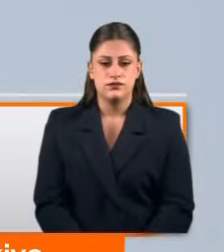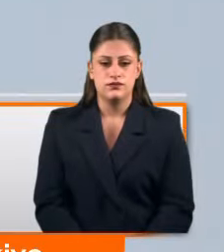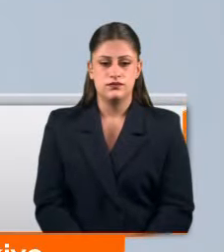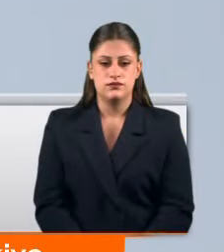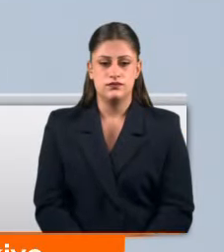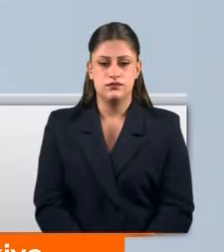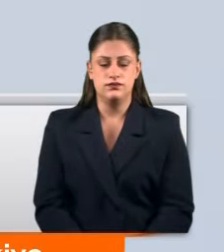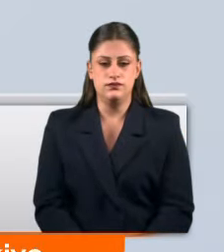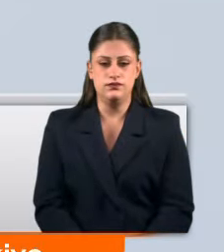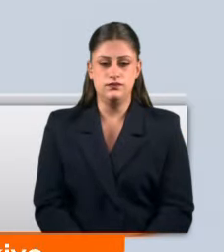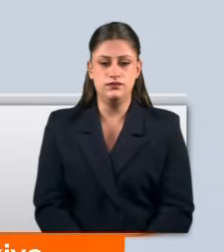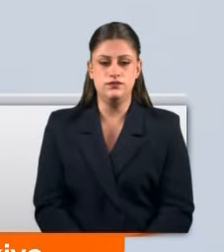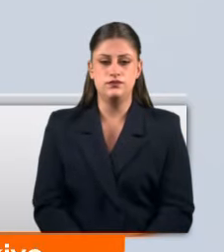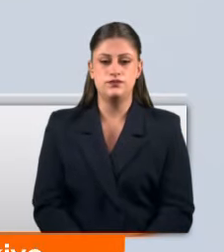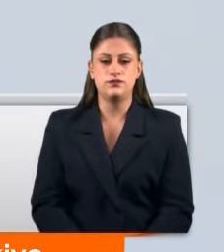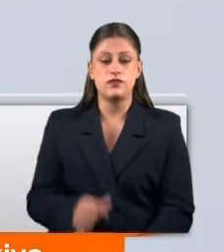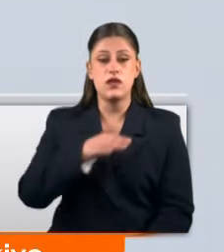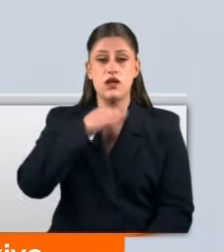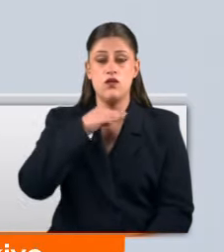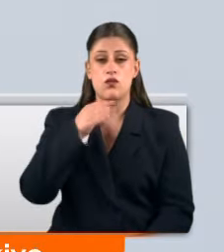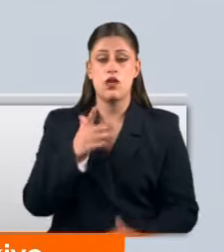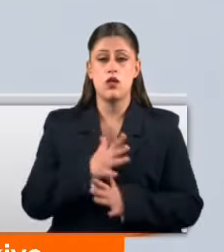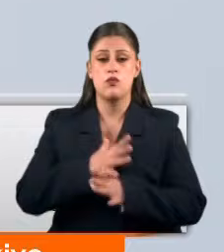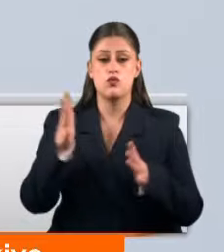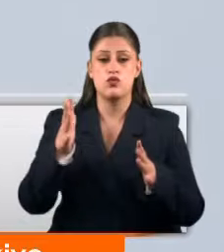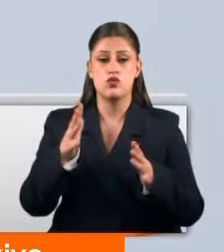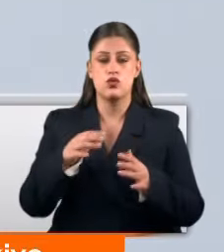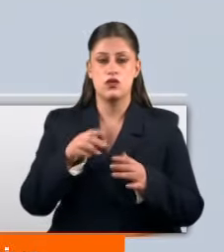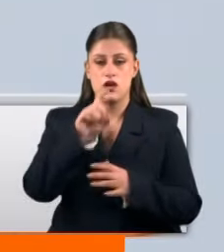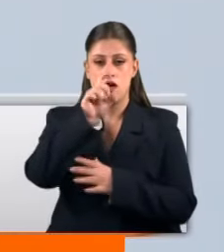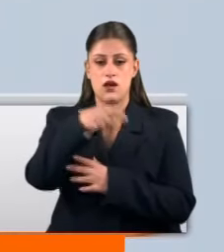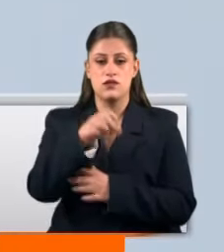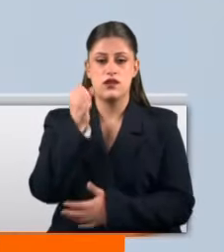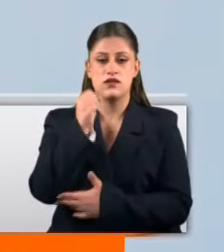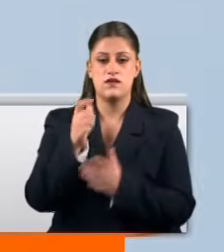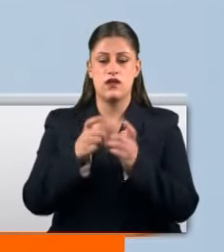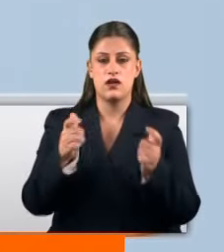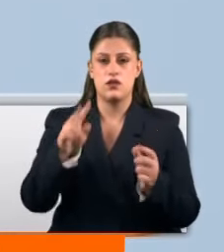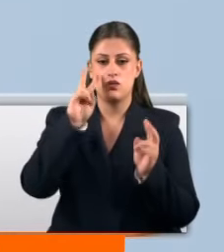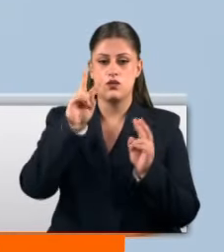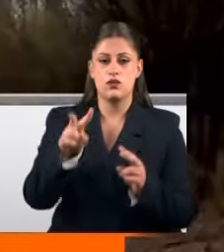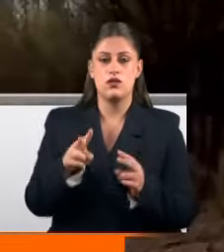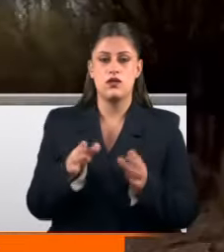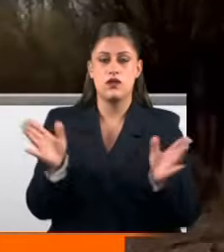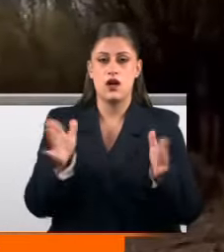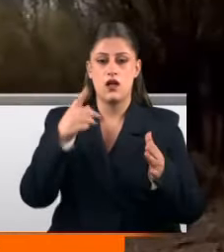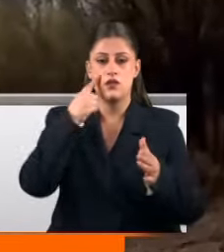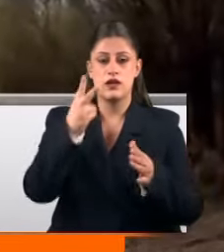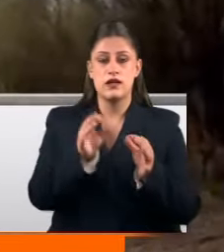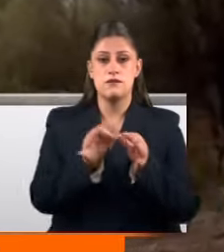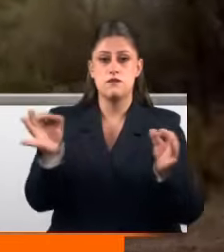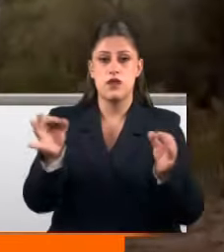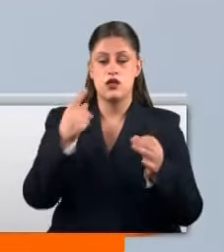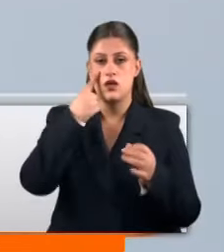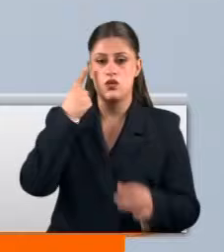de burada Avrupa'nın en büyük kartalı Sivas'ta görüntülendi kanat boyu 2 metreyi Aşan ve Türkiye'de